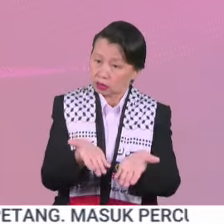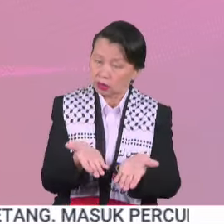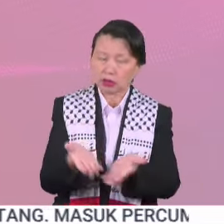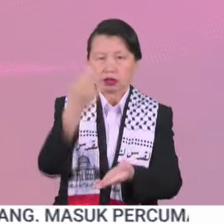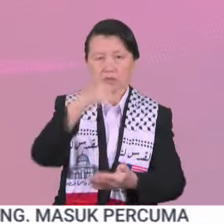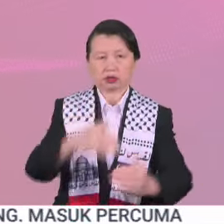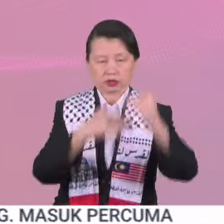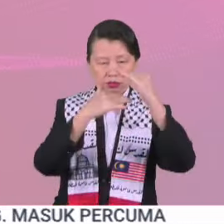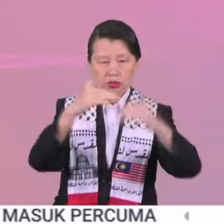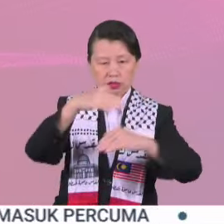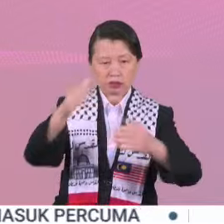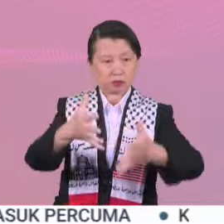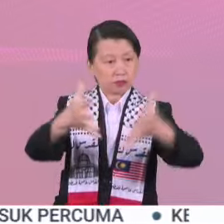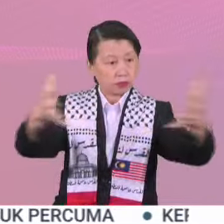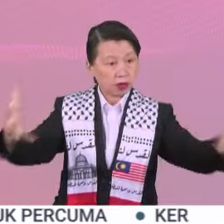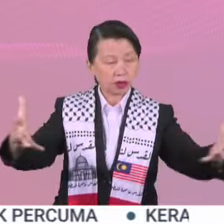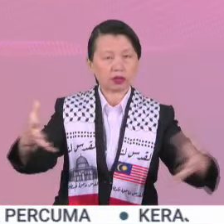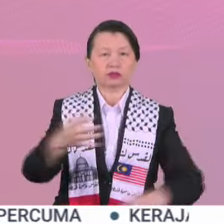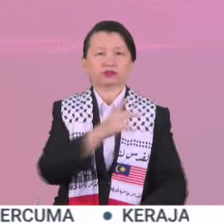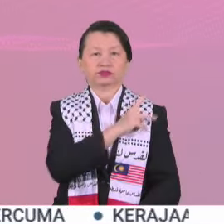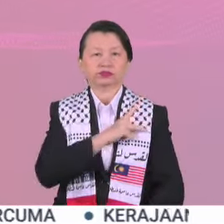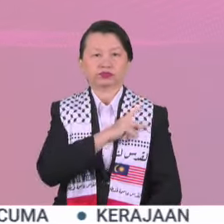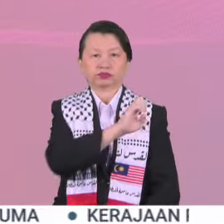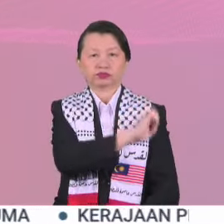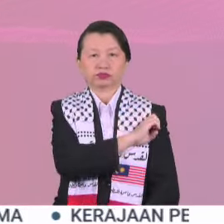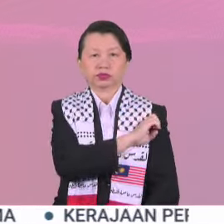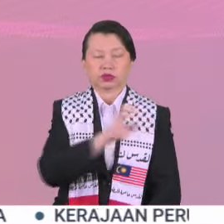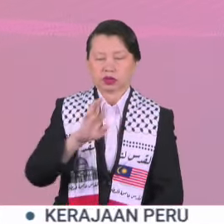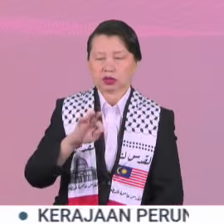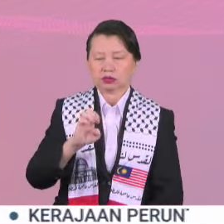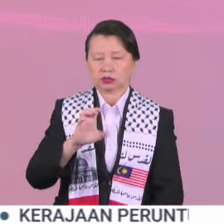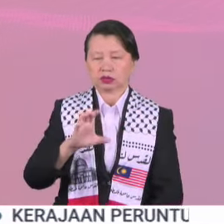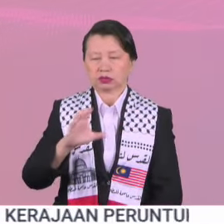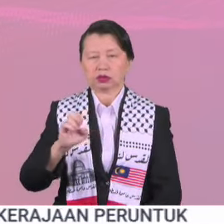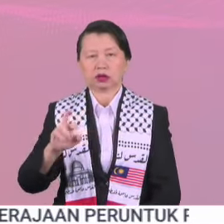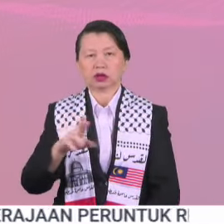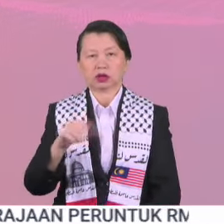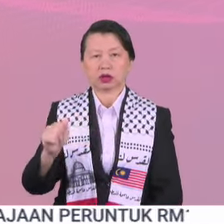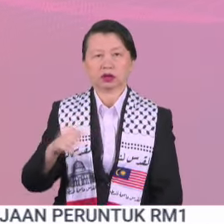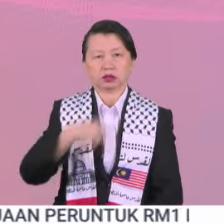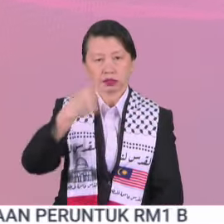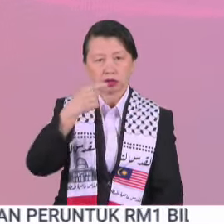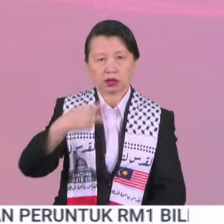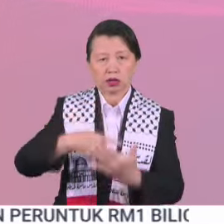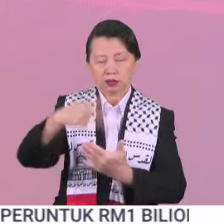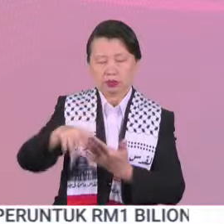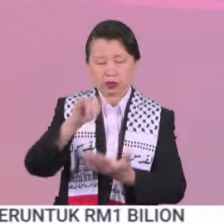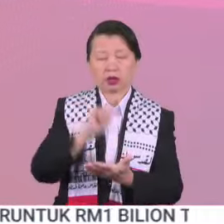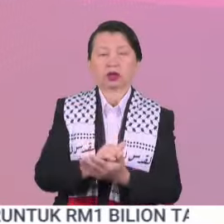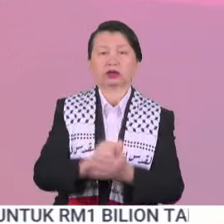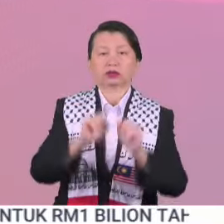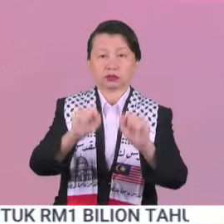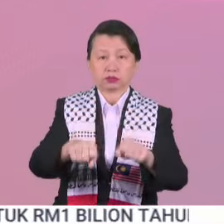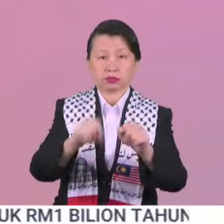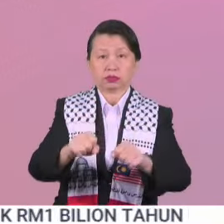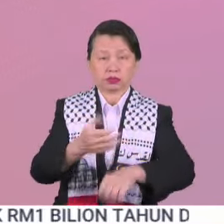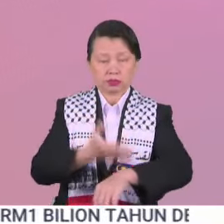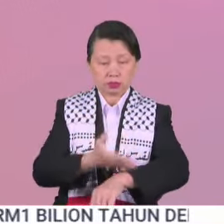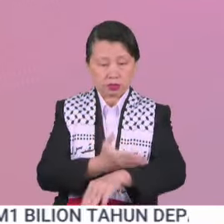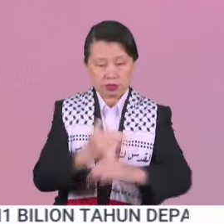keahap lebih luas menurut ketua pegawai ekutifelkra dat idrisim program itu sekaligus mampu